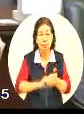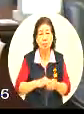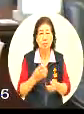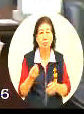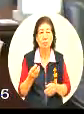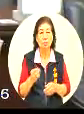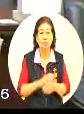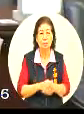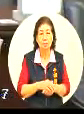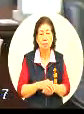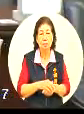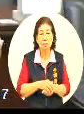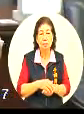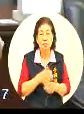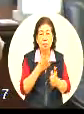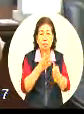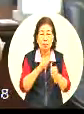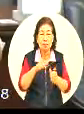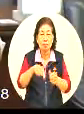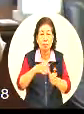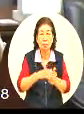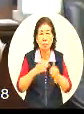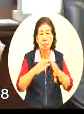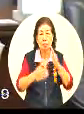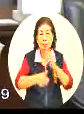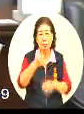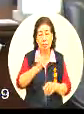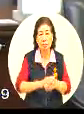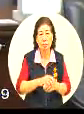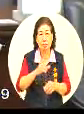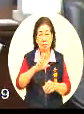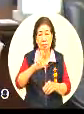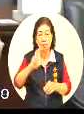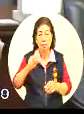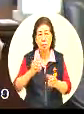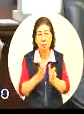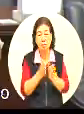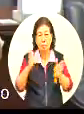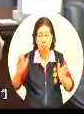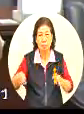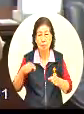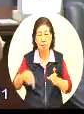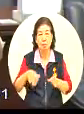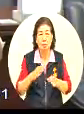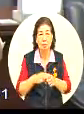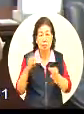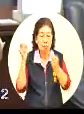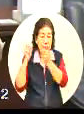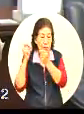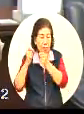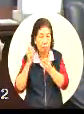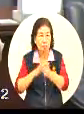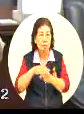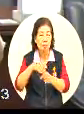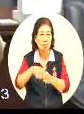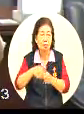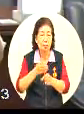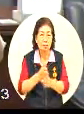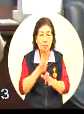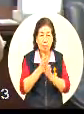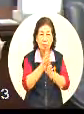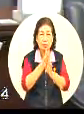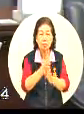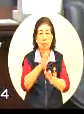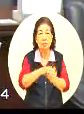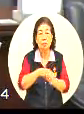咱的起定哦，那针对我们的七十七期从化区紧邻在货柜囤放区哦，因为